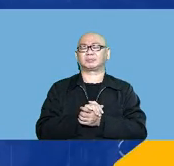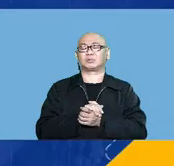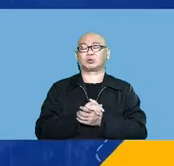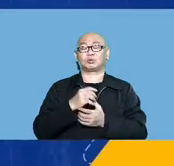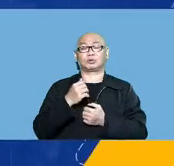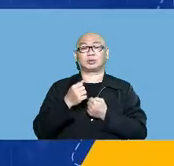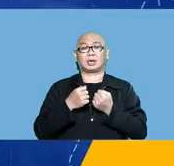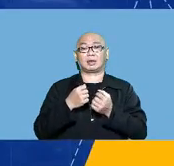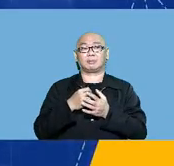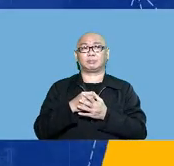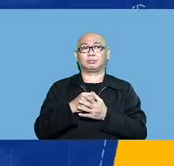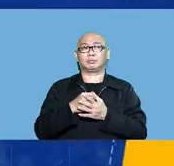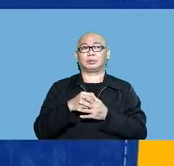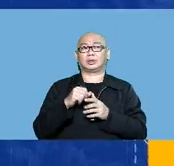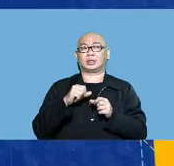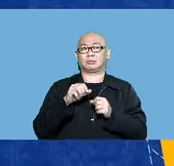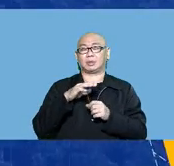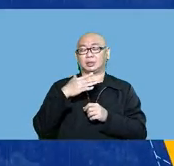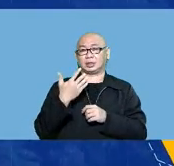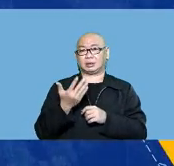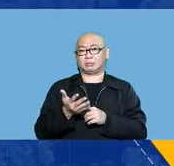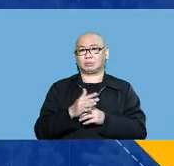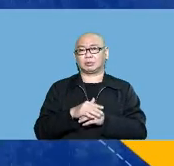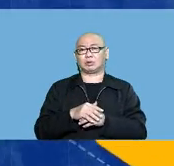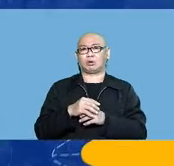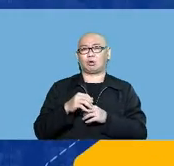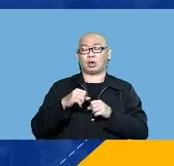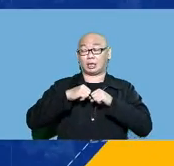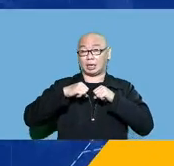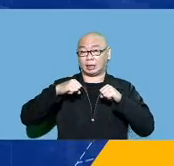Upaya penata laksanaan serangan kematian mendadak saat olahraga.